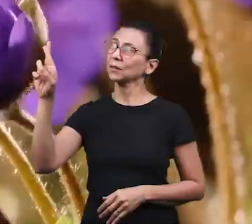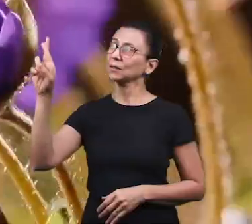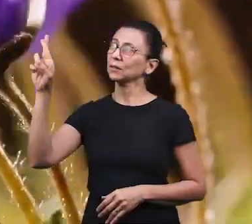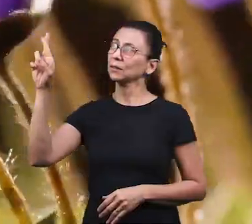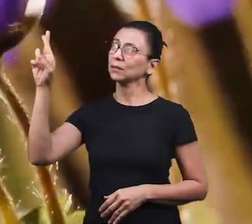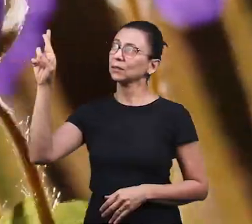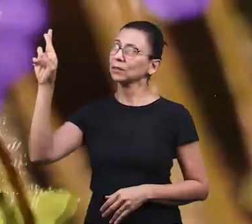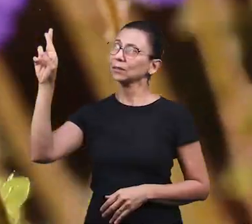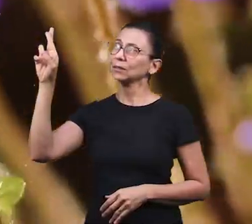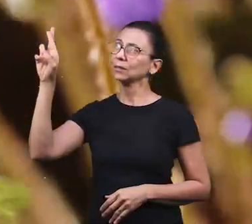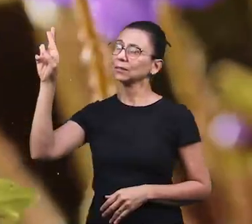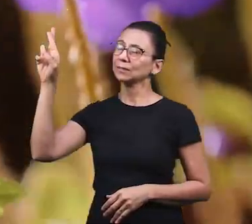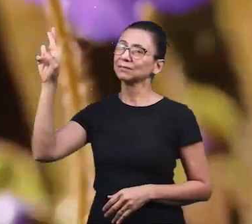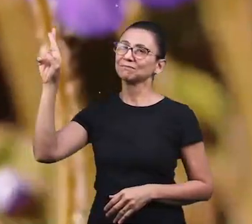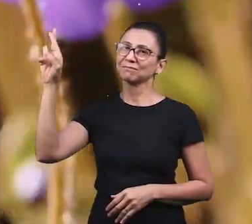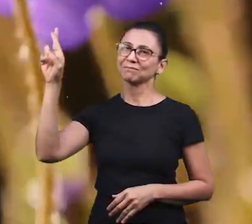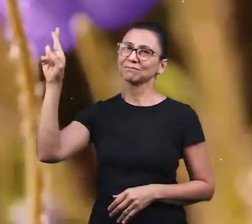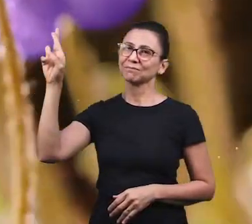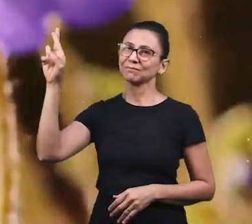Senhor,